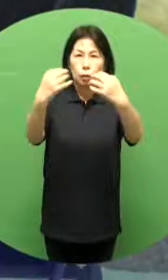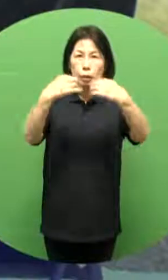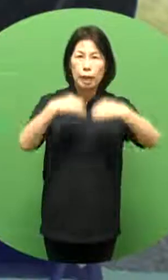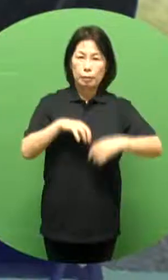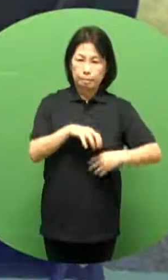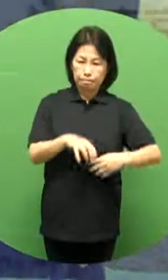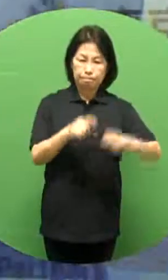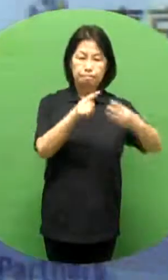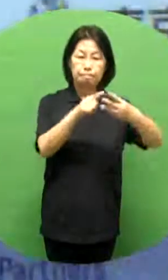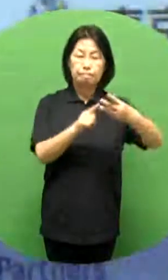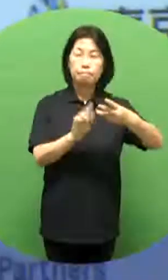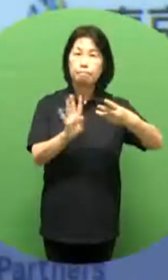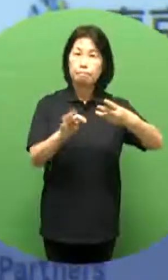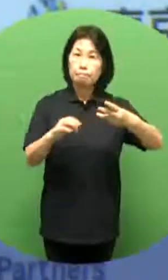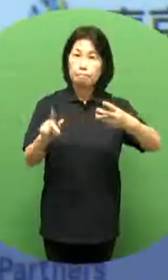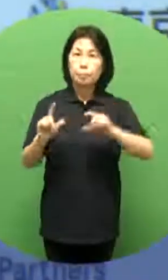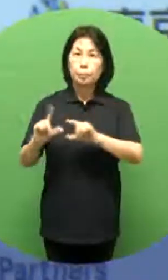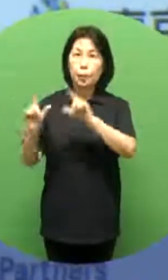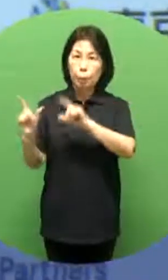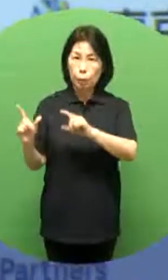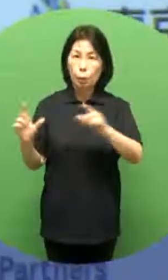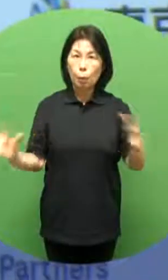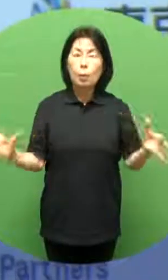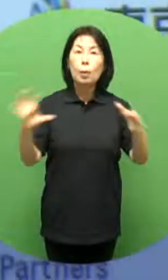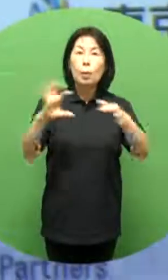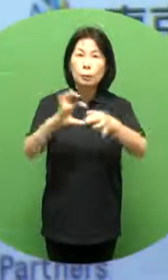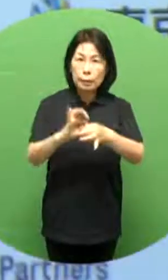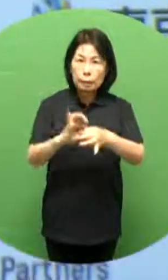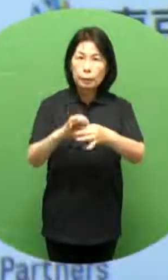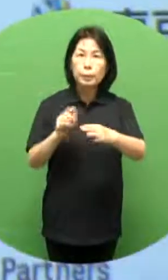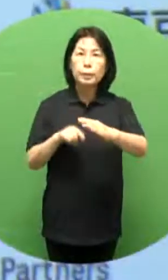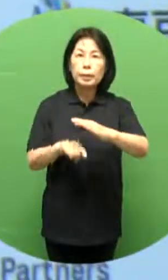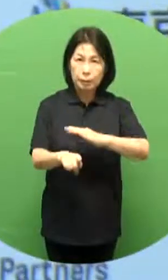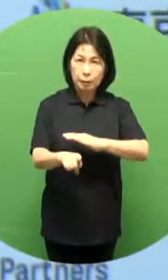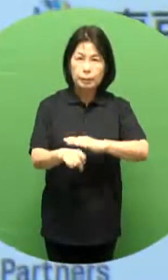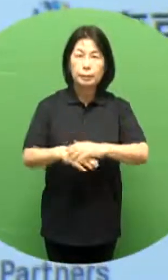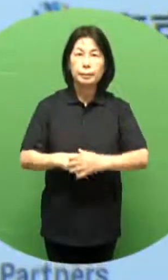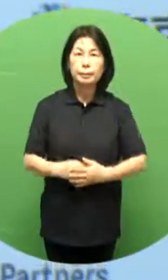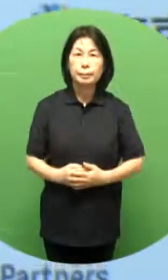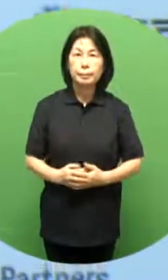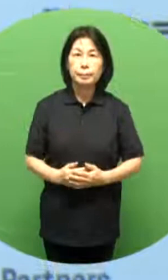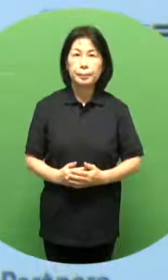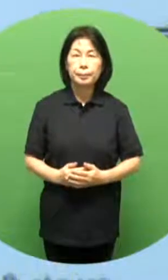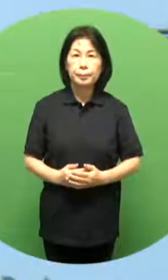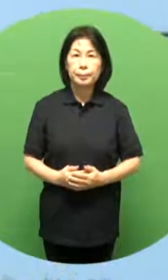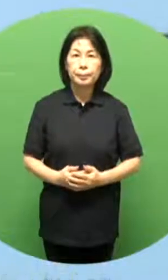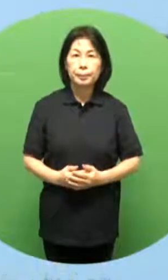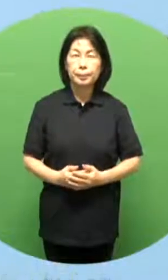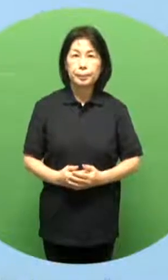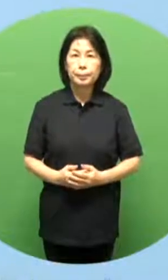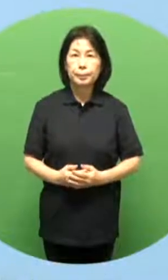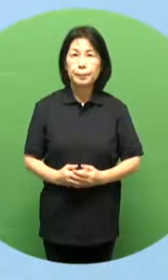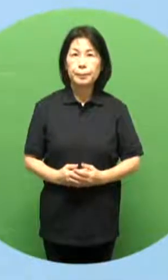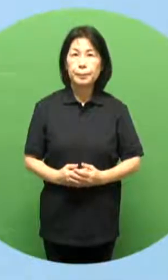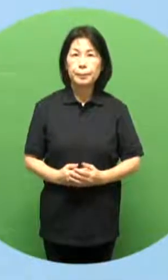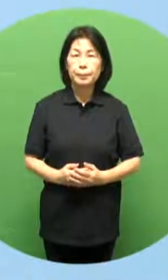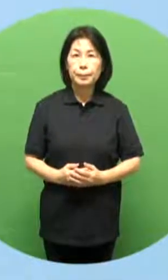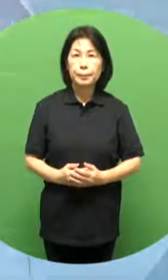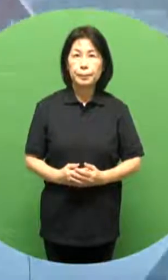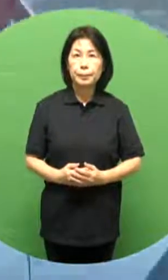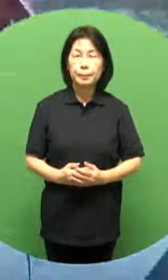県と東京都をつなぐイベントです。 海外からのご支援に感謝を込める大会であります